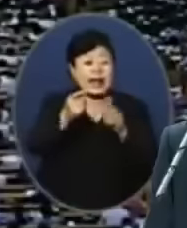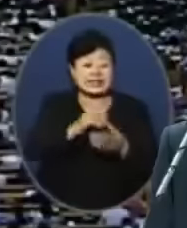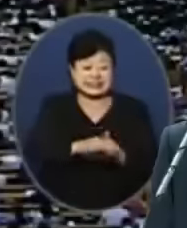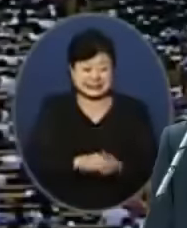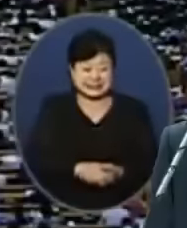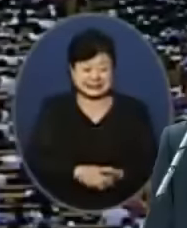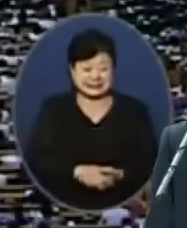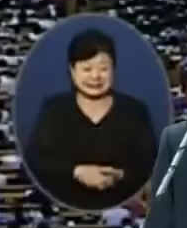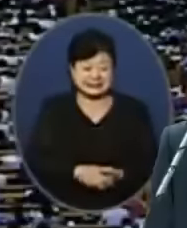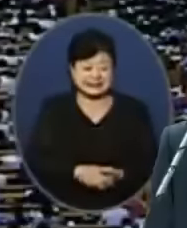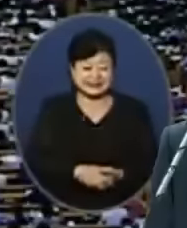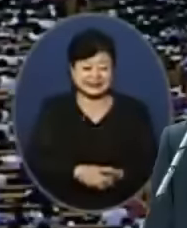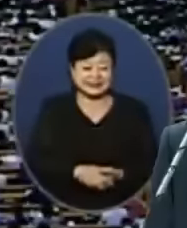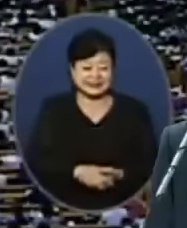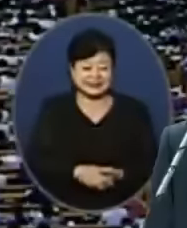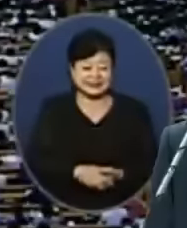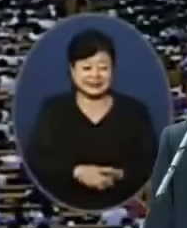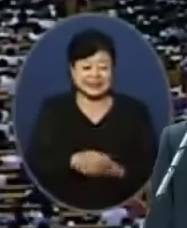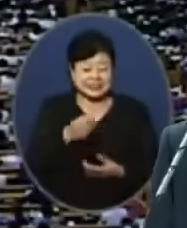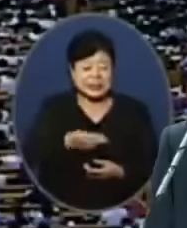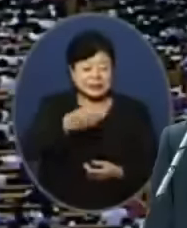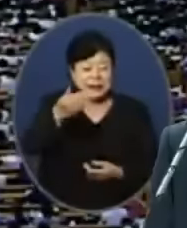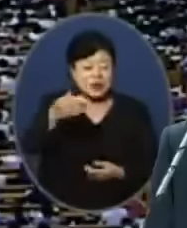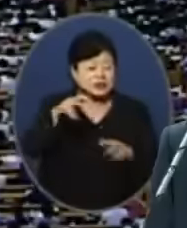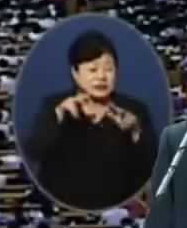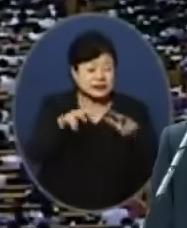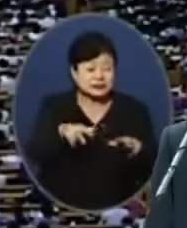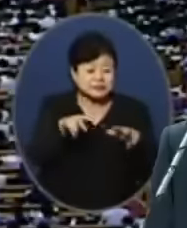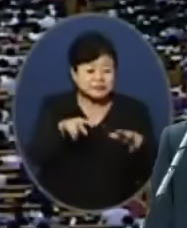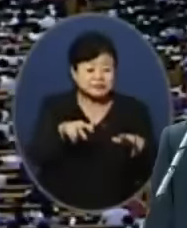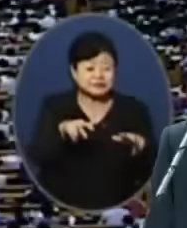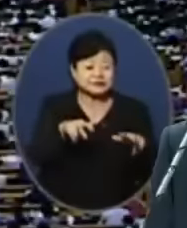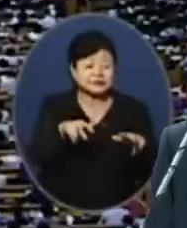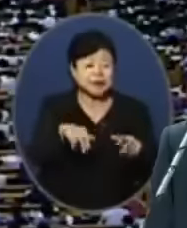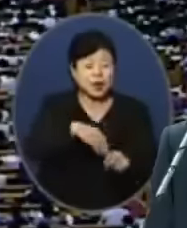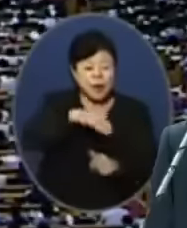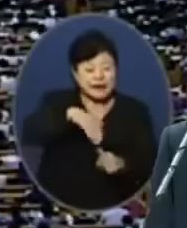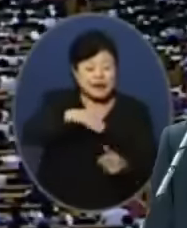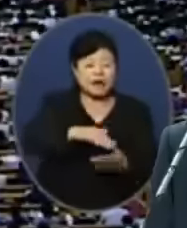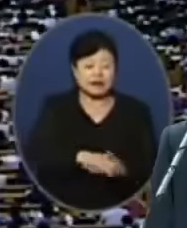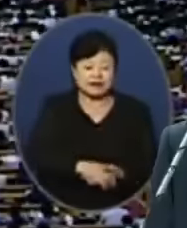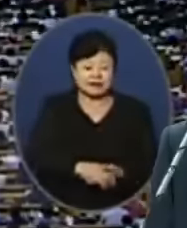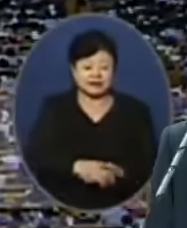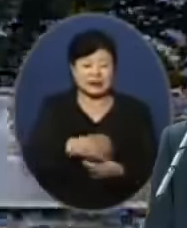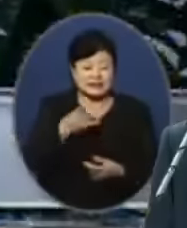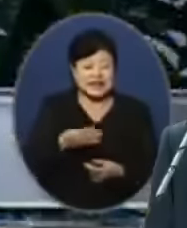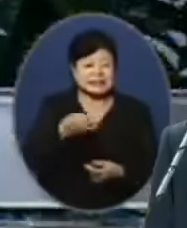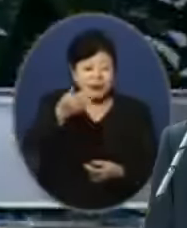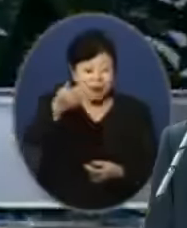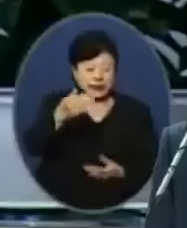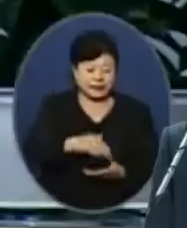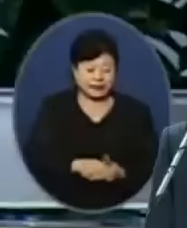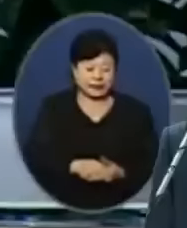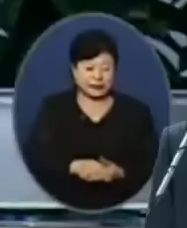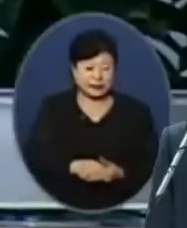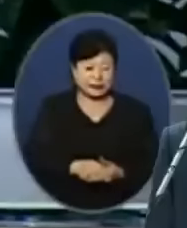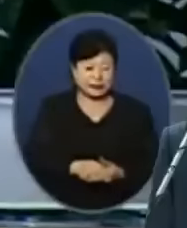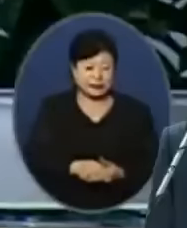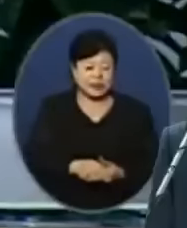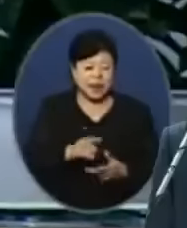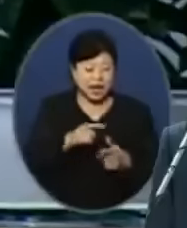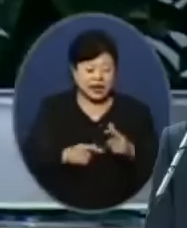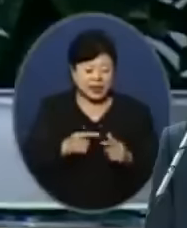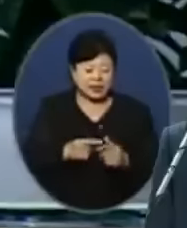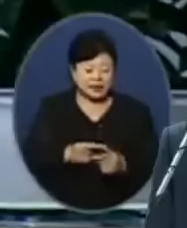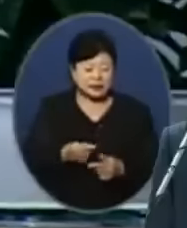되는 것입니다. 3차원은 현재 내 환경이 3차원이지만 4차원은 그 한 차원을